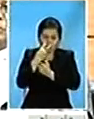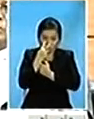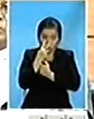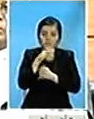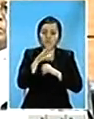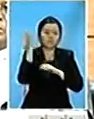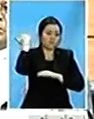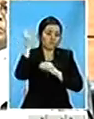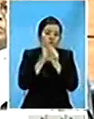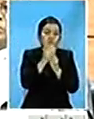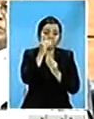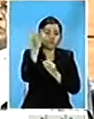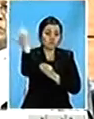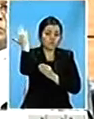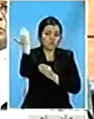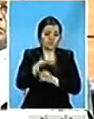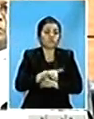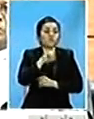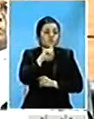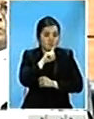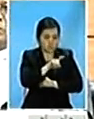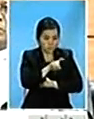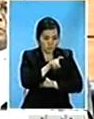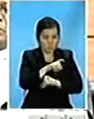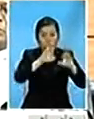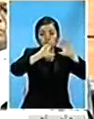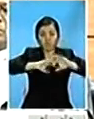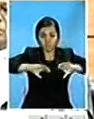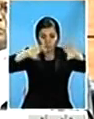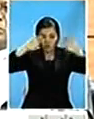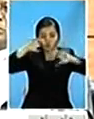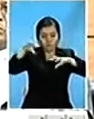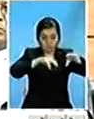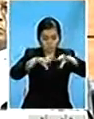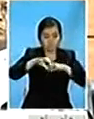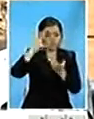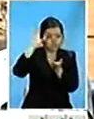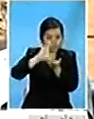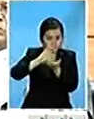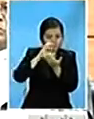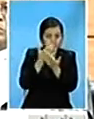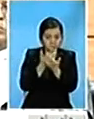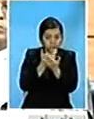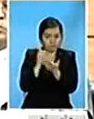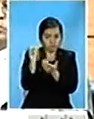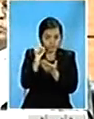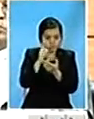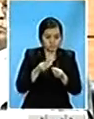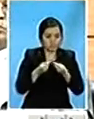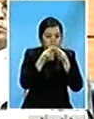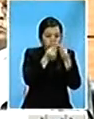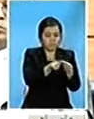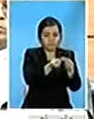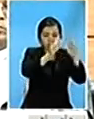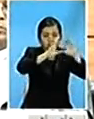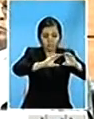ย์ที่แล้วถามนะครับว่ารัฐบาลเนี่ยมีการจัดสรรเม็ดเงินงบประมาณให้กับกระทรวงต่างๆเนี่ยมาก